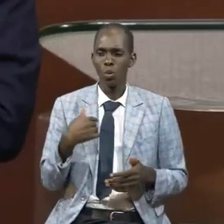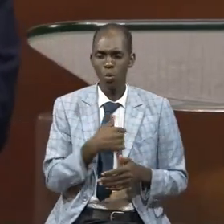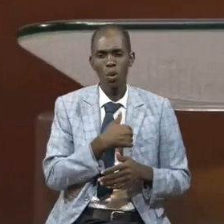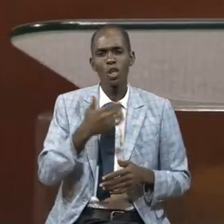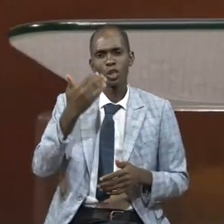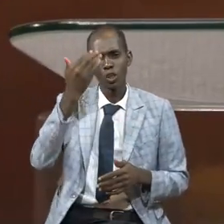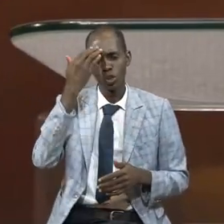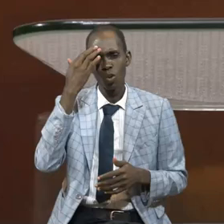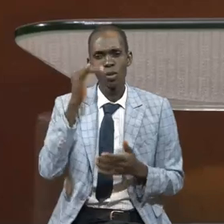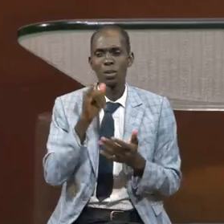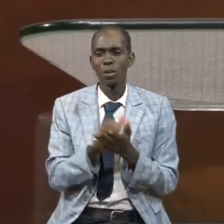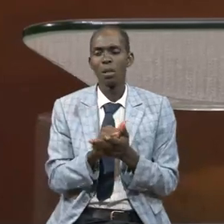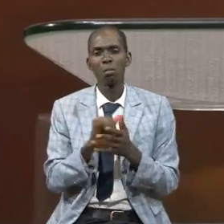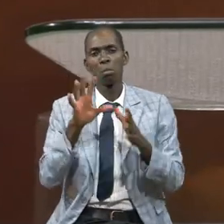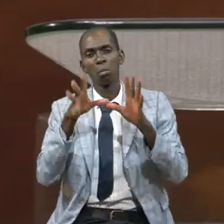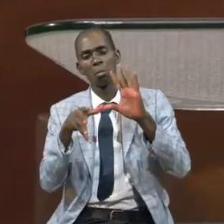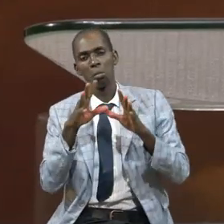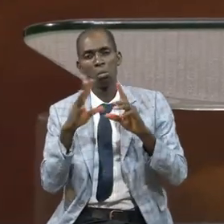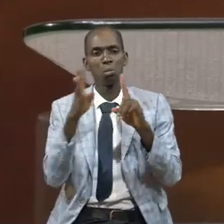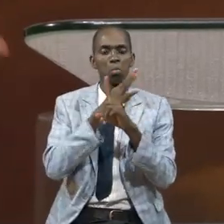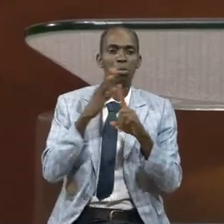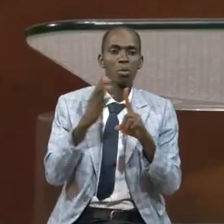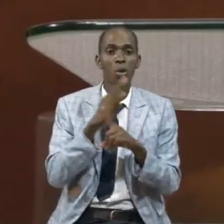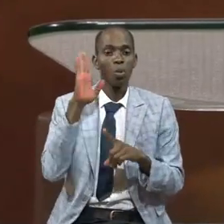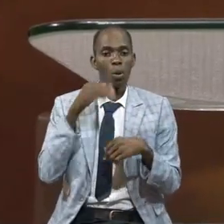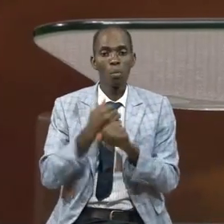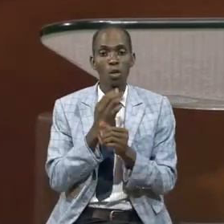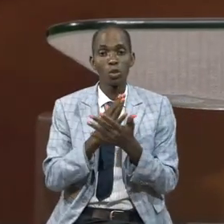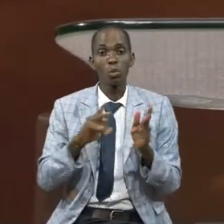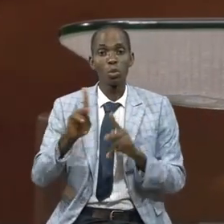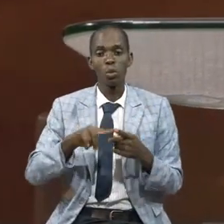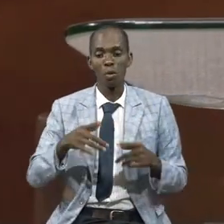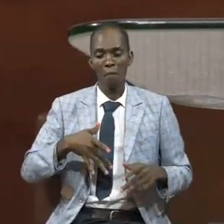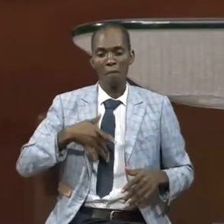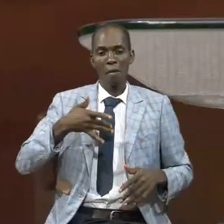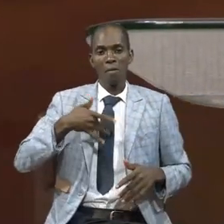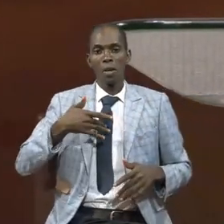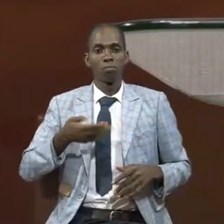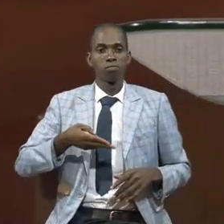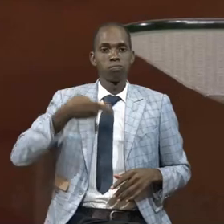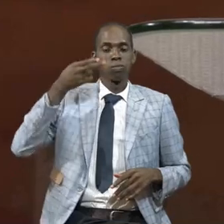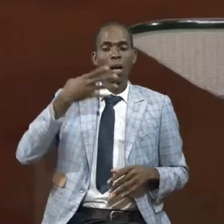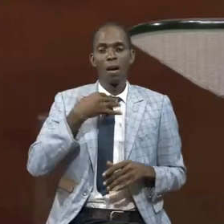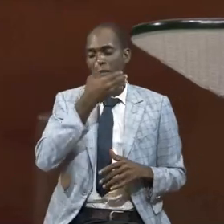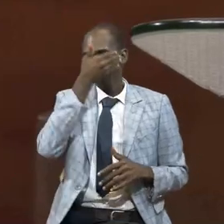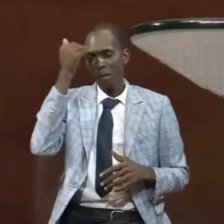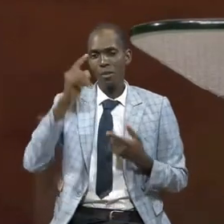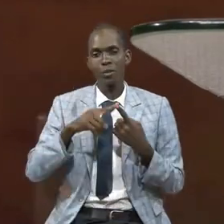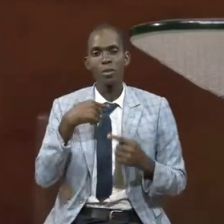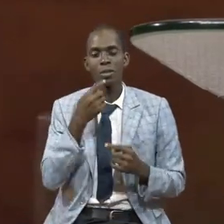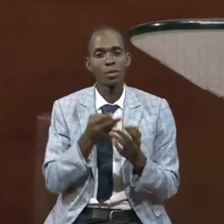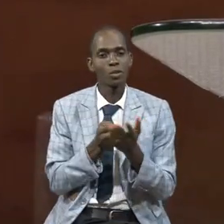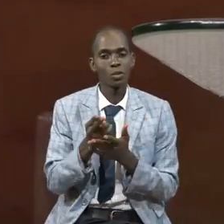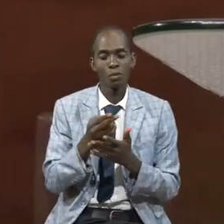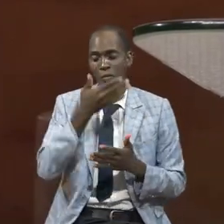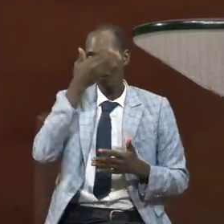savons. Cette flatterie peut emporter quelqu'un. Et la personne oublie, s'oublie